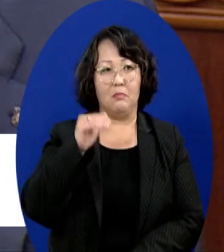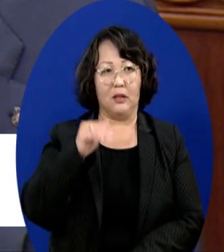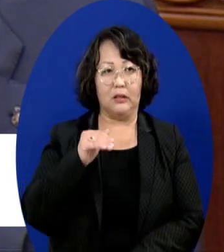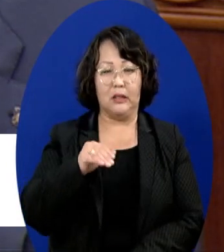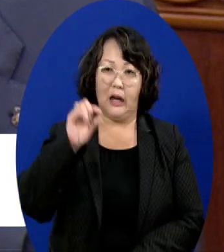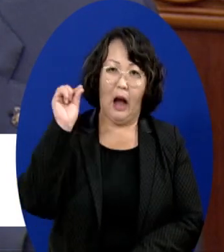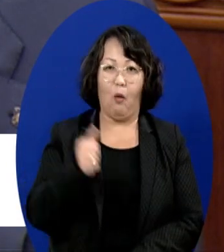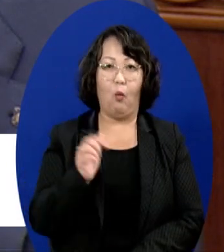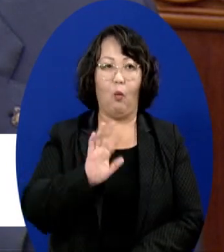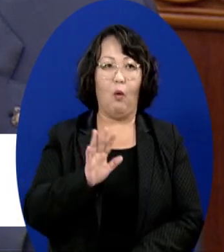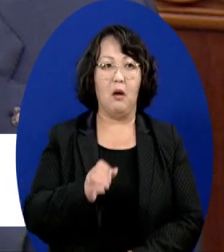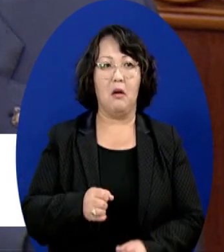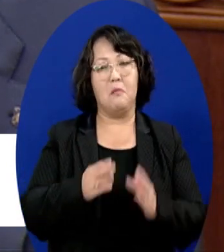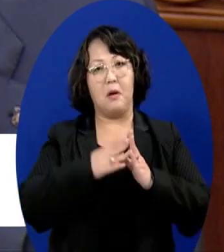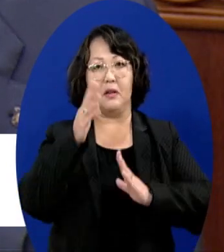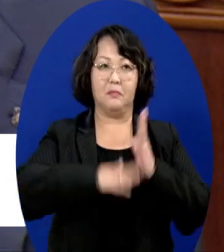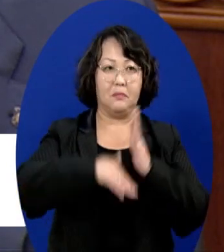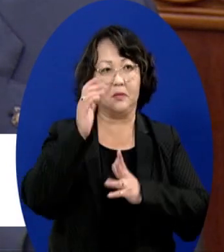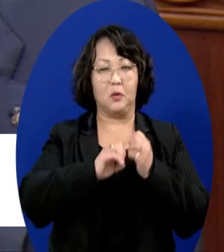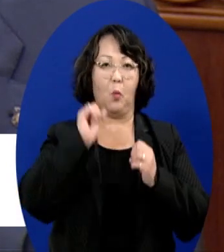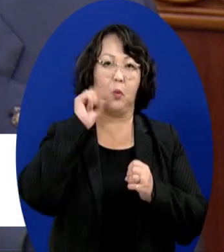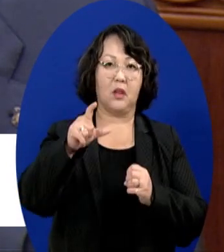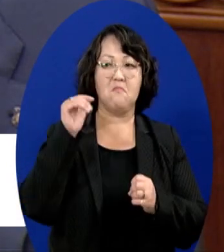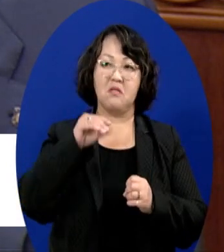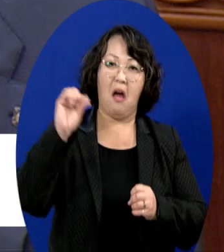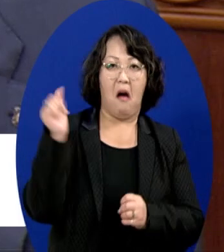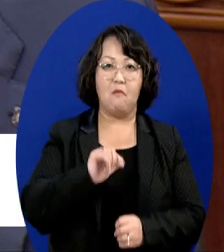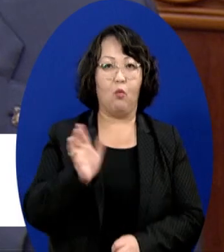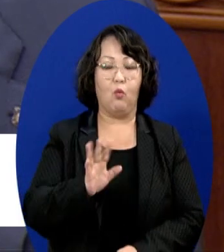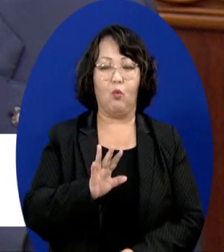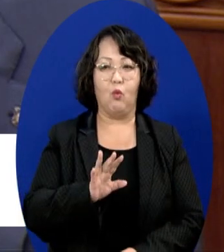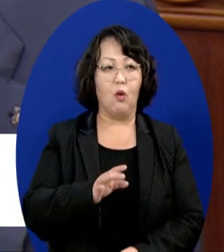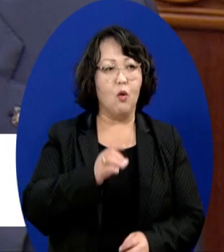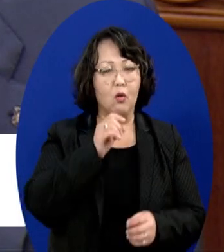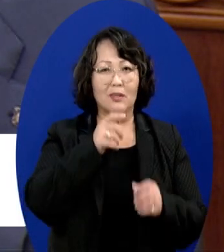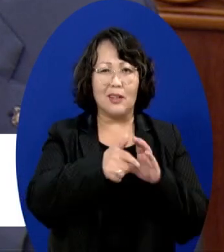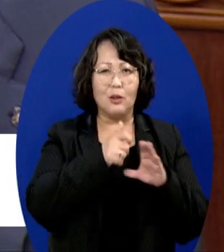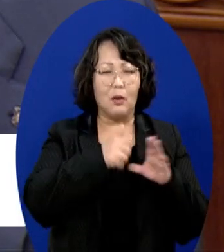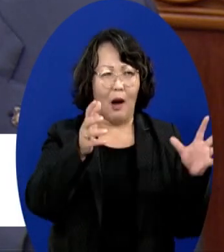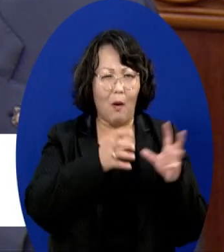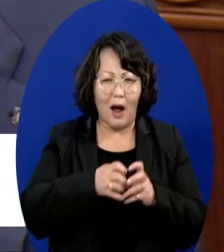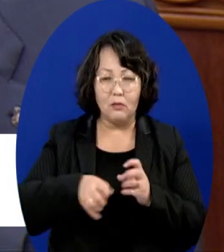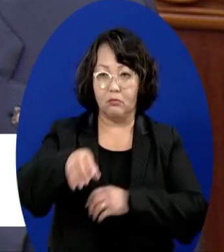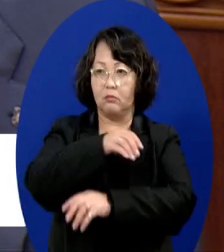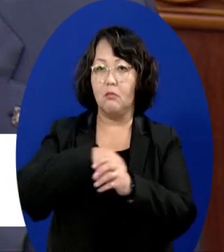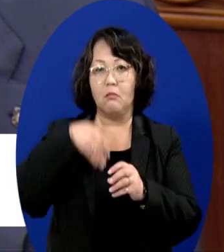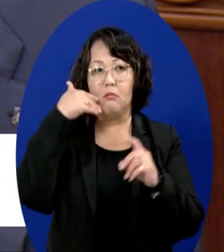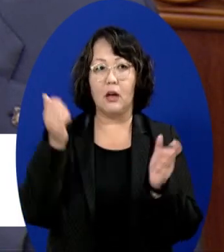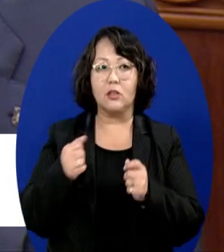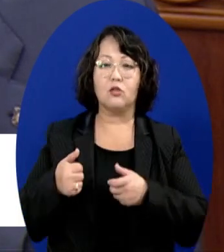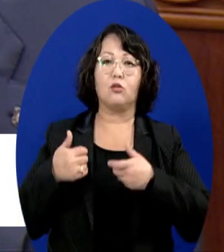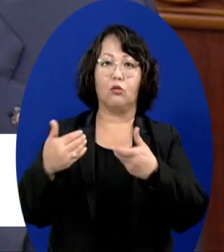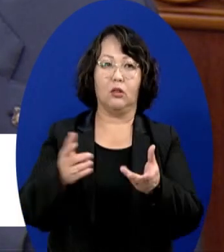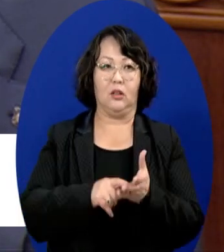биш тийм ээ. Байшин саваа засаад үнтэй машин аваад хэрэгдээ явчихдаг. Тэр мөнгө нь малчтанд л очдог байхыг л бид нар хуульчлаад өгсөн